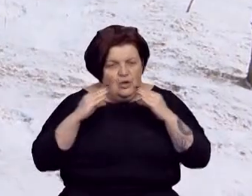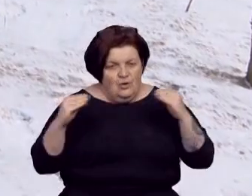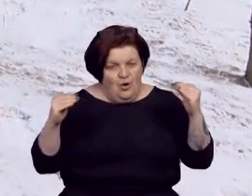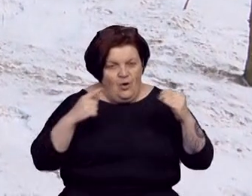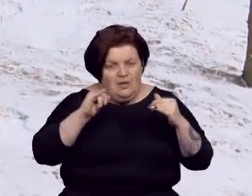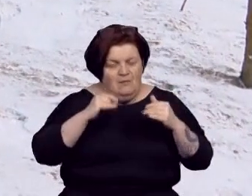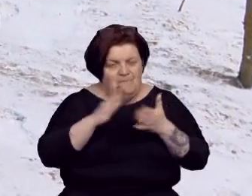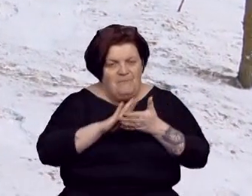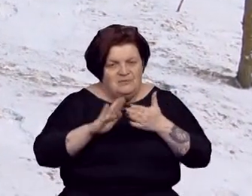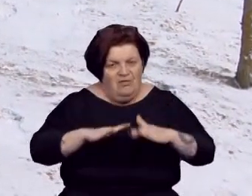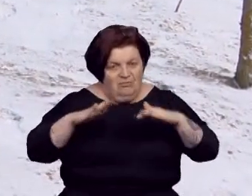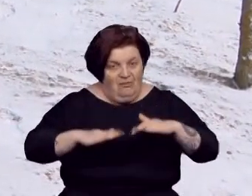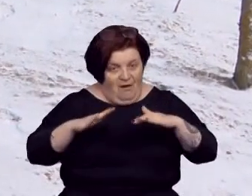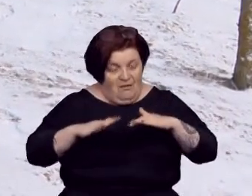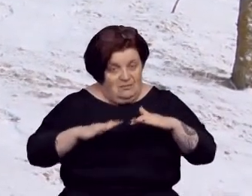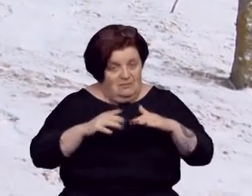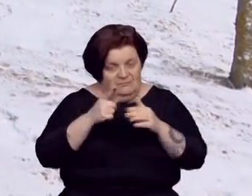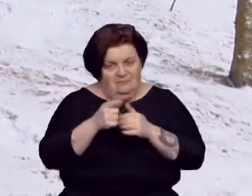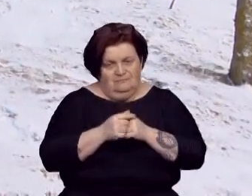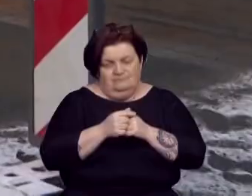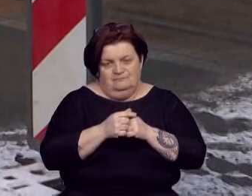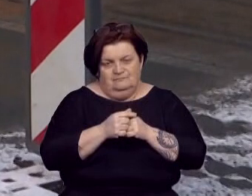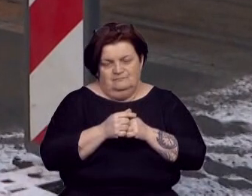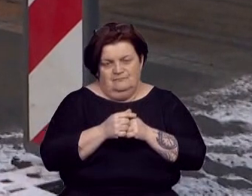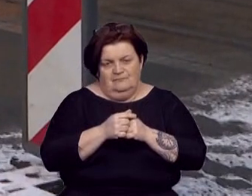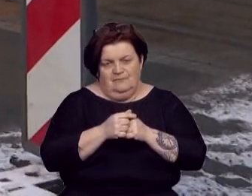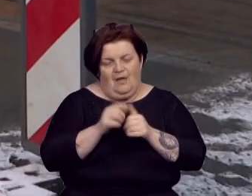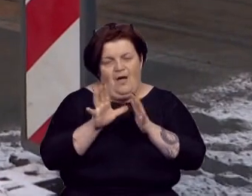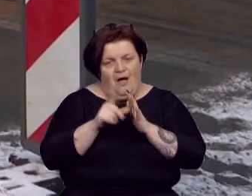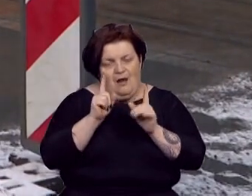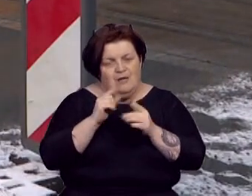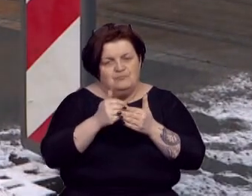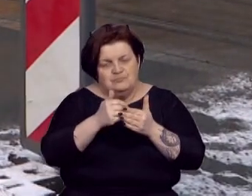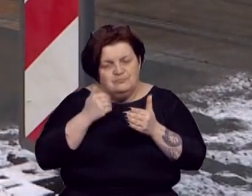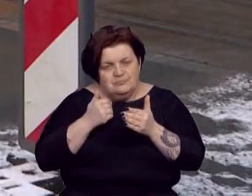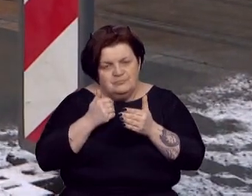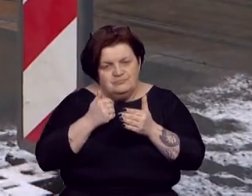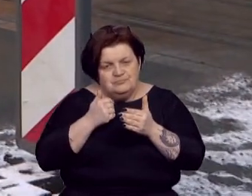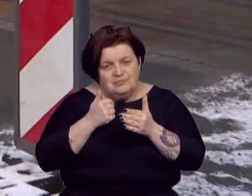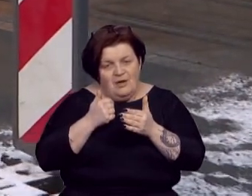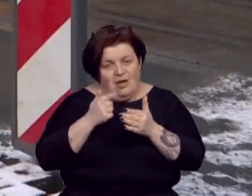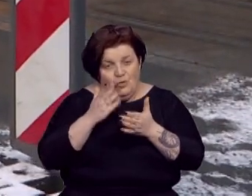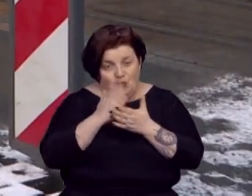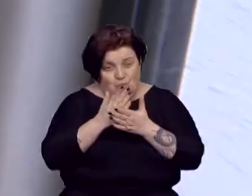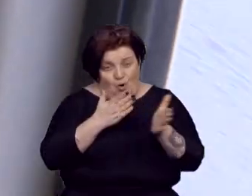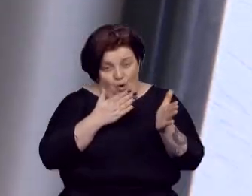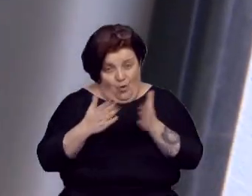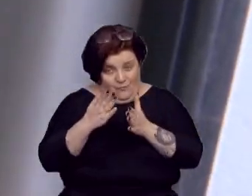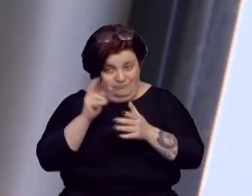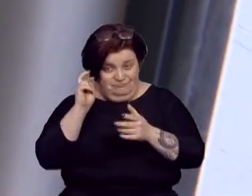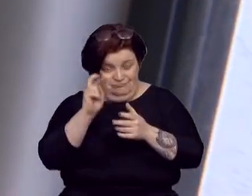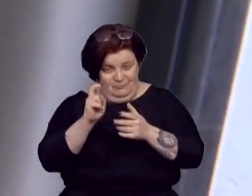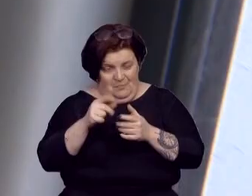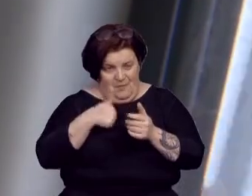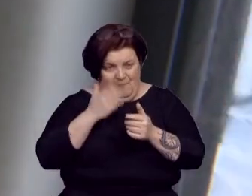mniejsza ilość drgania również, jeżeli chodzi o sam przejazd pojazdu, natomiast przed samym wdrożeniem ruchu my będziemy